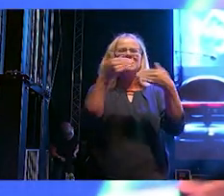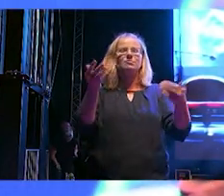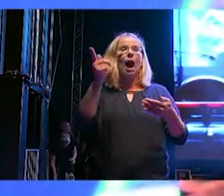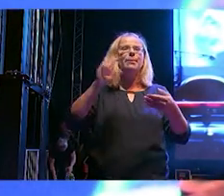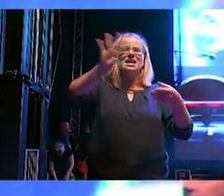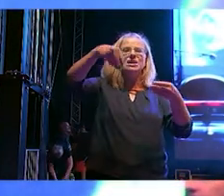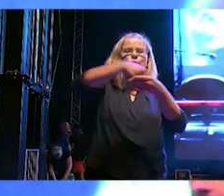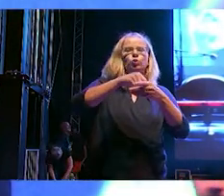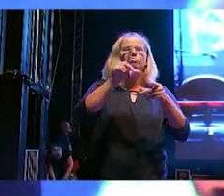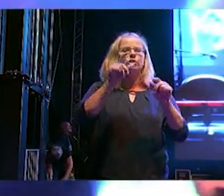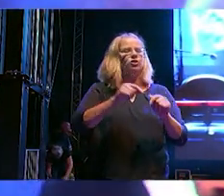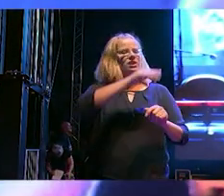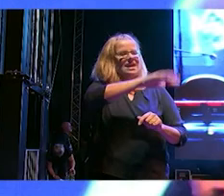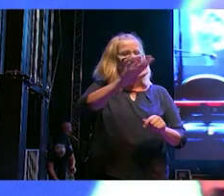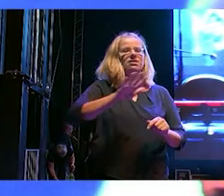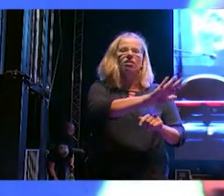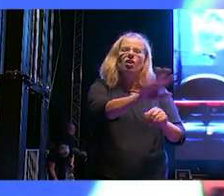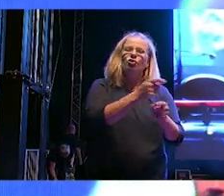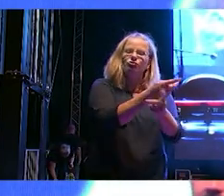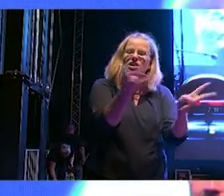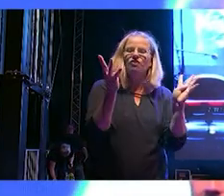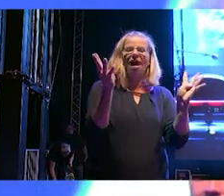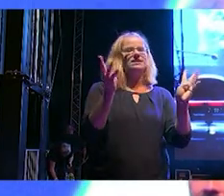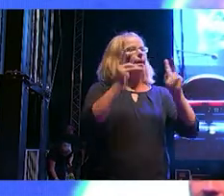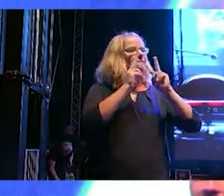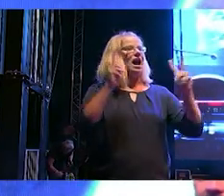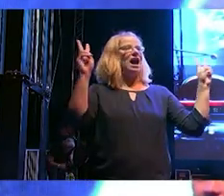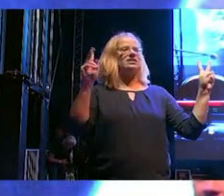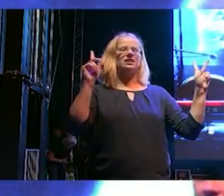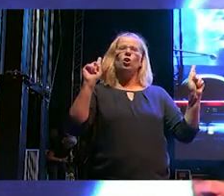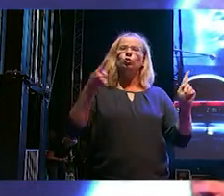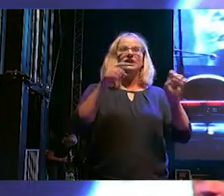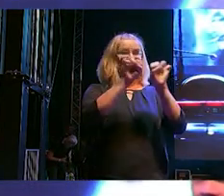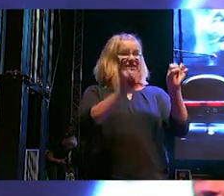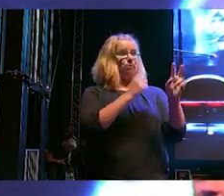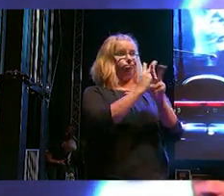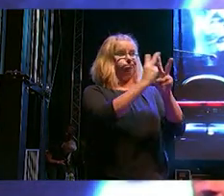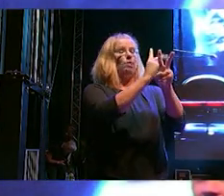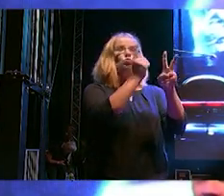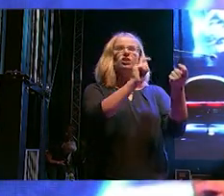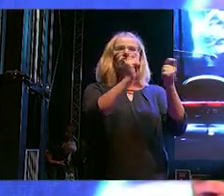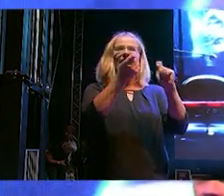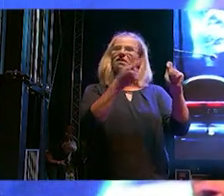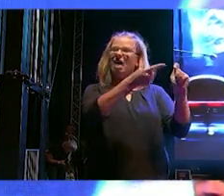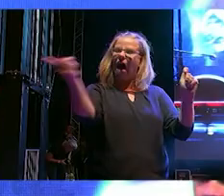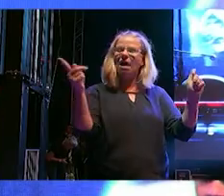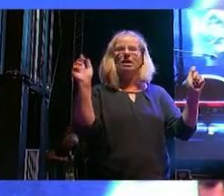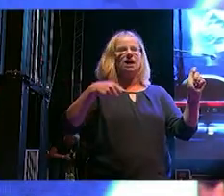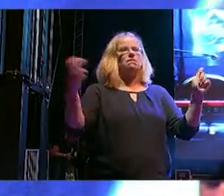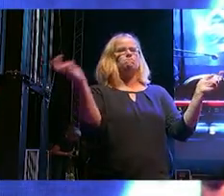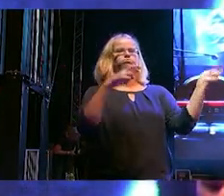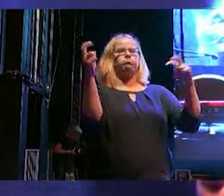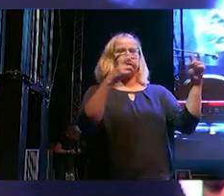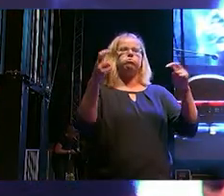Kinder achten und das bestehende System so verändern, dass alle Kinder, Kinder mit und ohne Behinderung, an einer